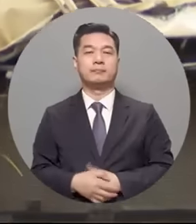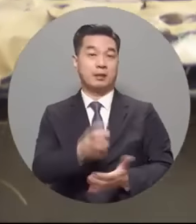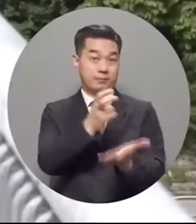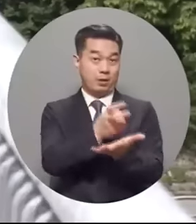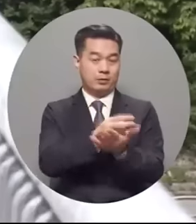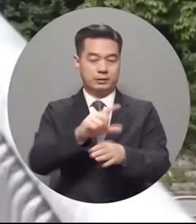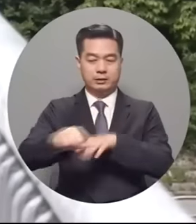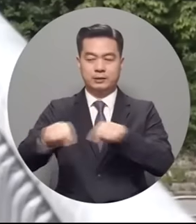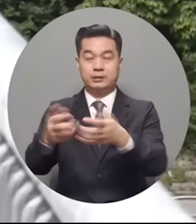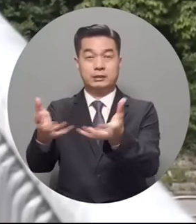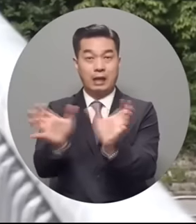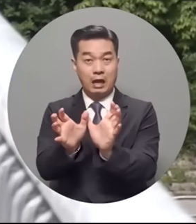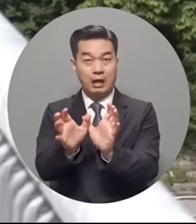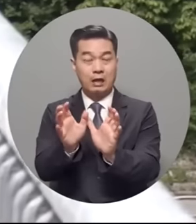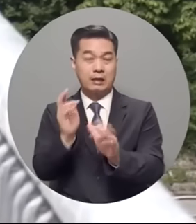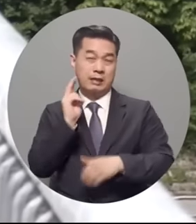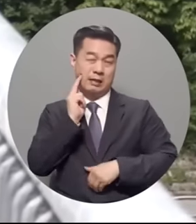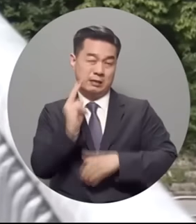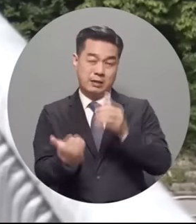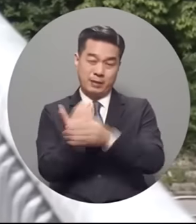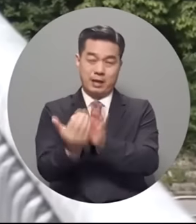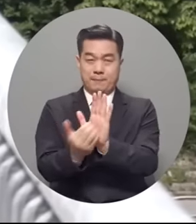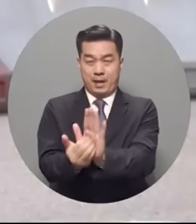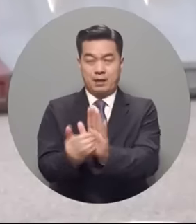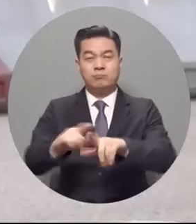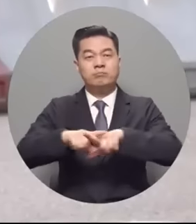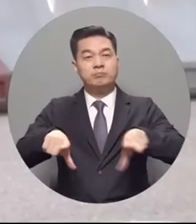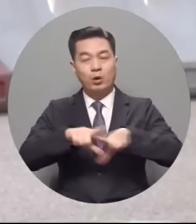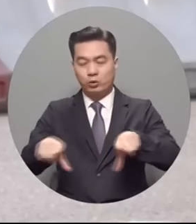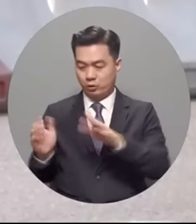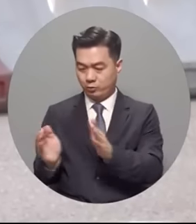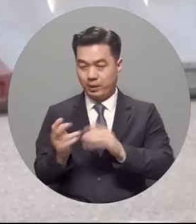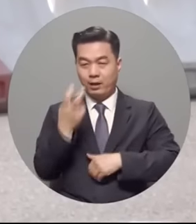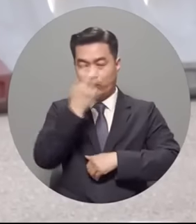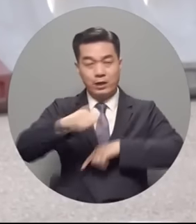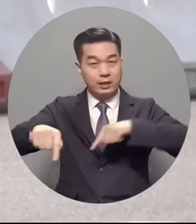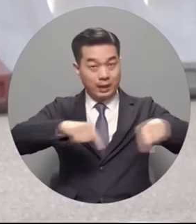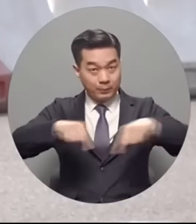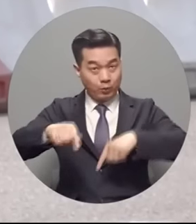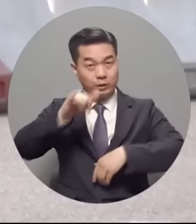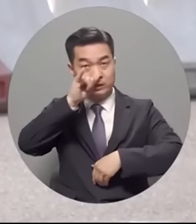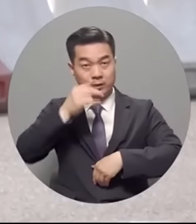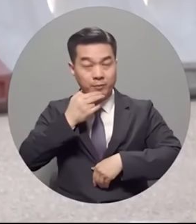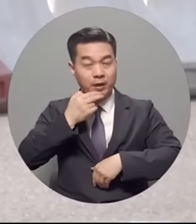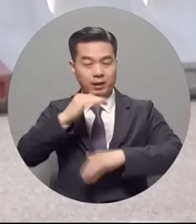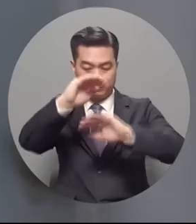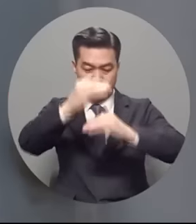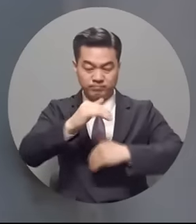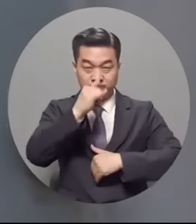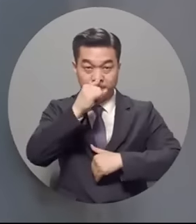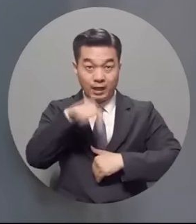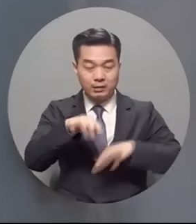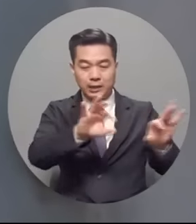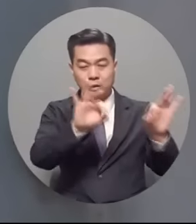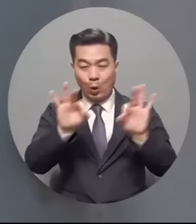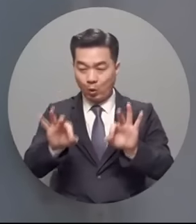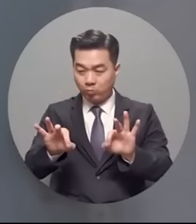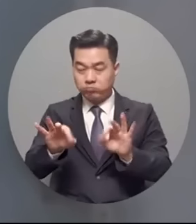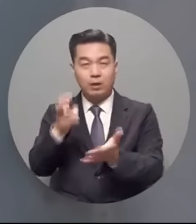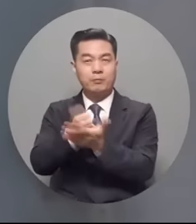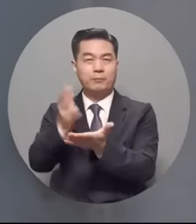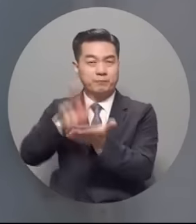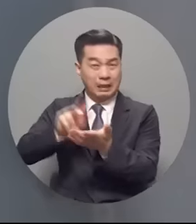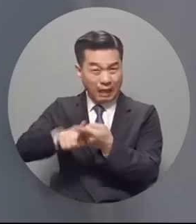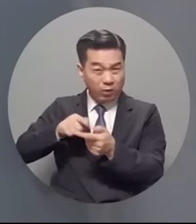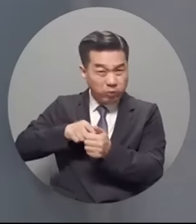지자체장이 참사를 막을 시스템을 평소에 챙기고 관리 감독을 했는지 묻도록 되어 있지만 적용은 입법 취지대로 되지